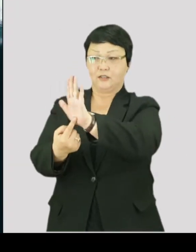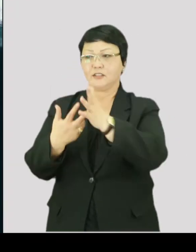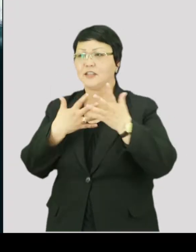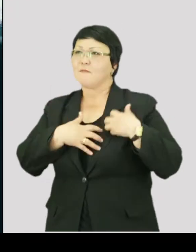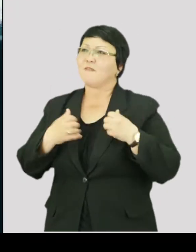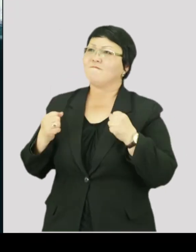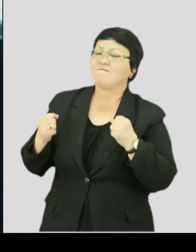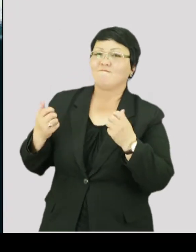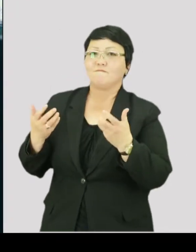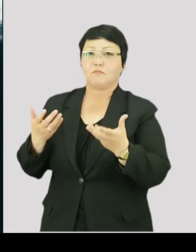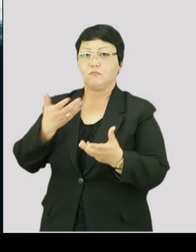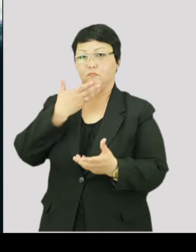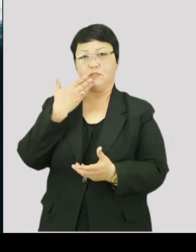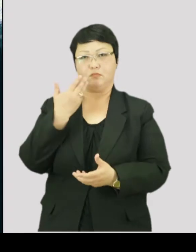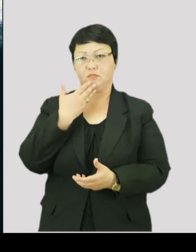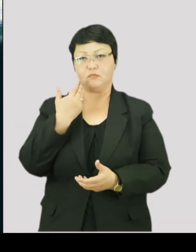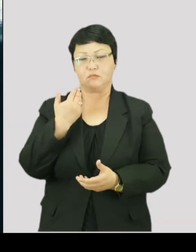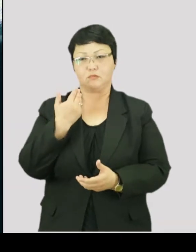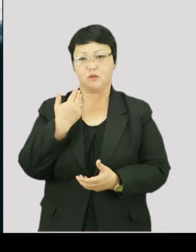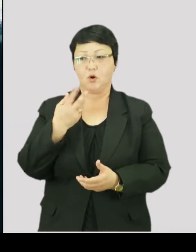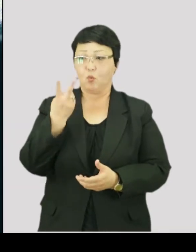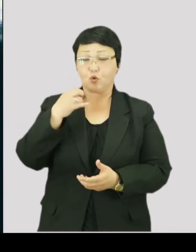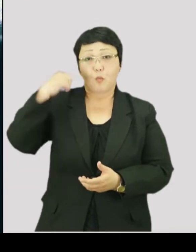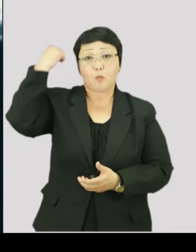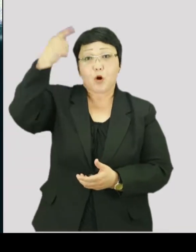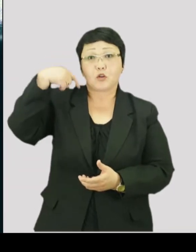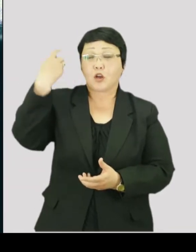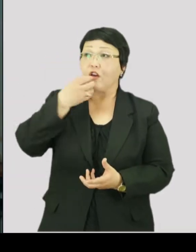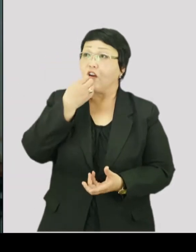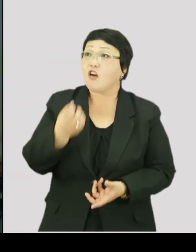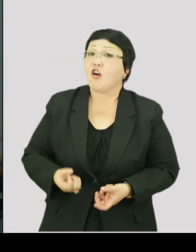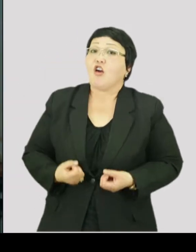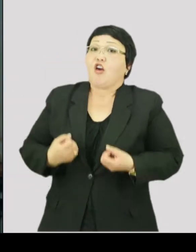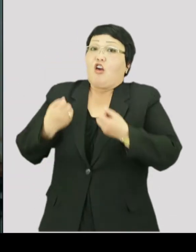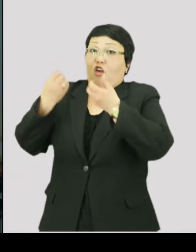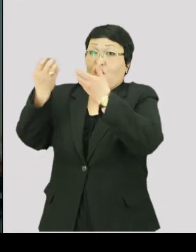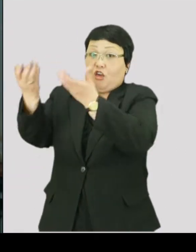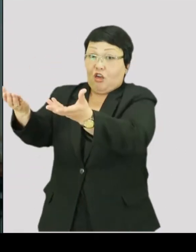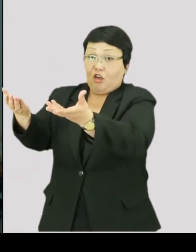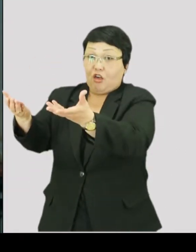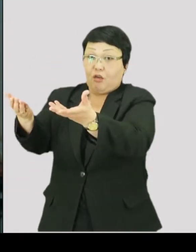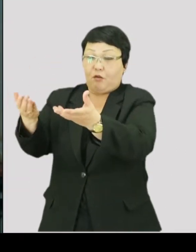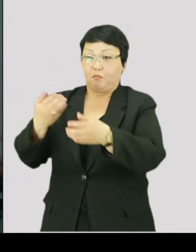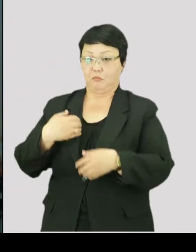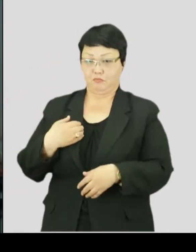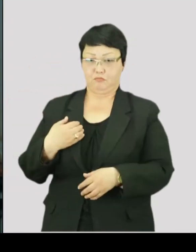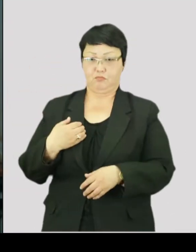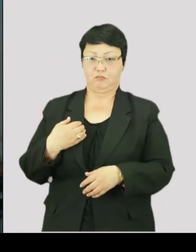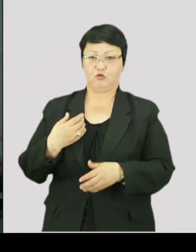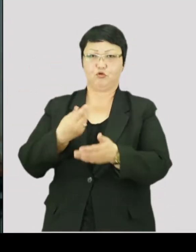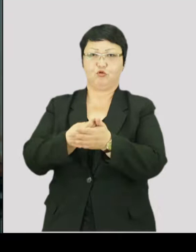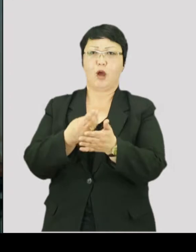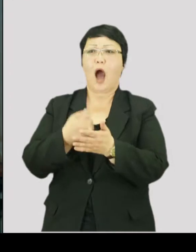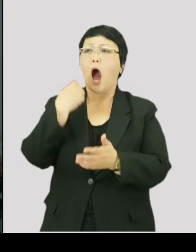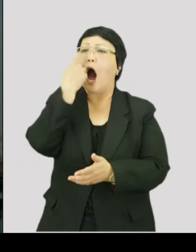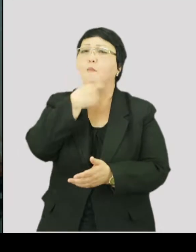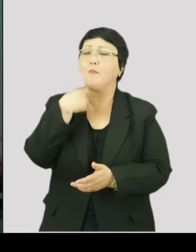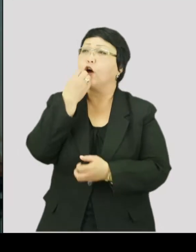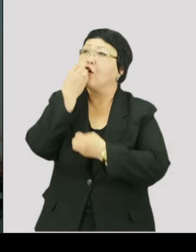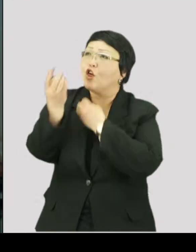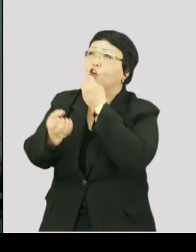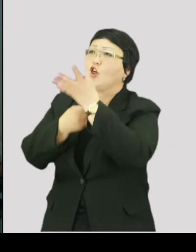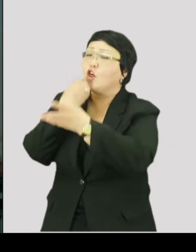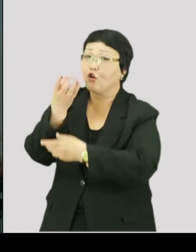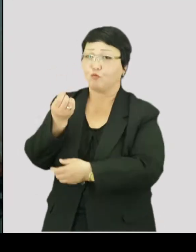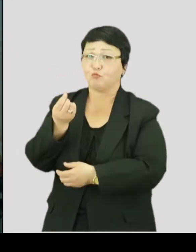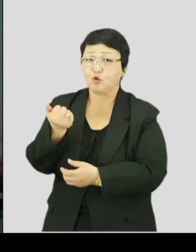хэрэгэлцдэг. Гол нь тэр үзэл бодлоо илэрхийлэхдээ бол дам байдлаар буюу одоо зүгээр аман яриад